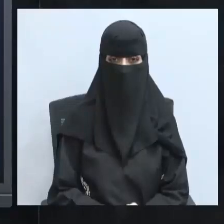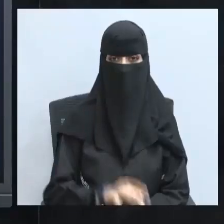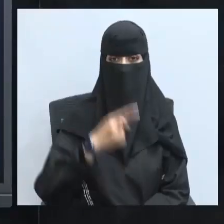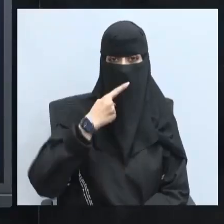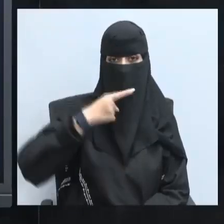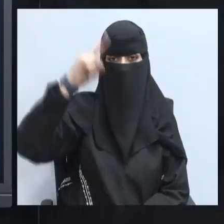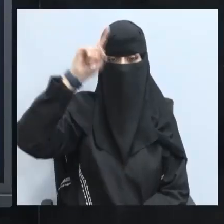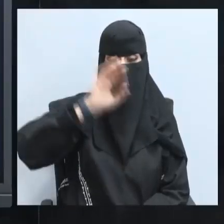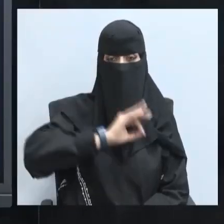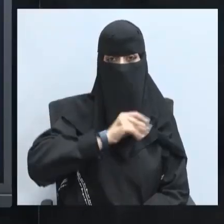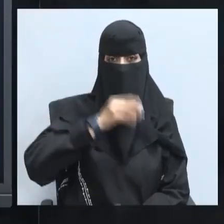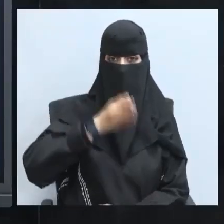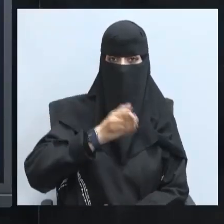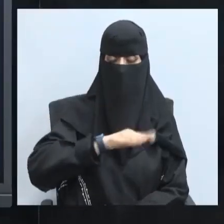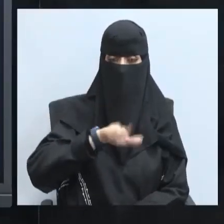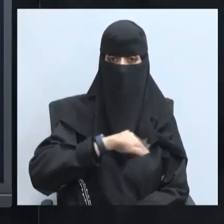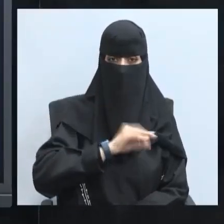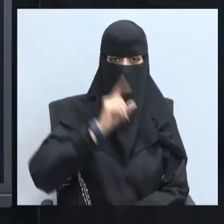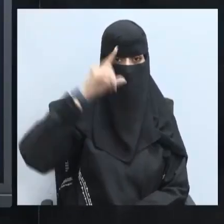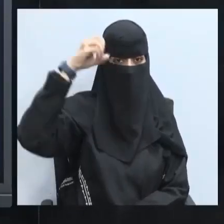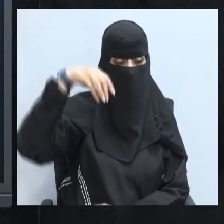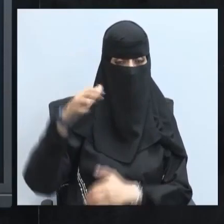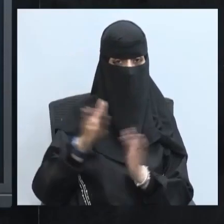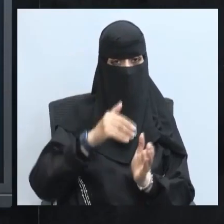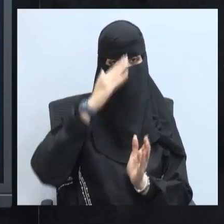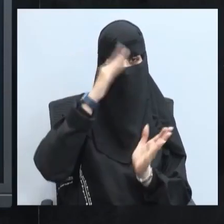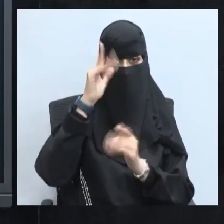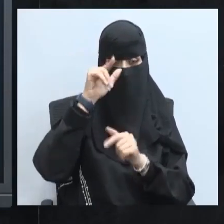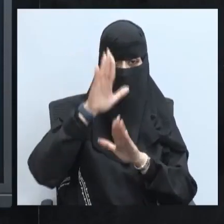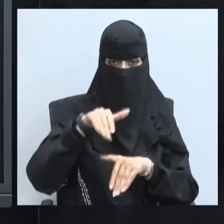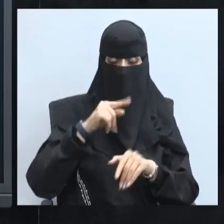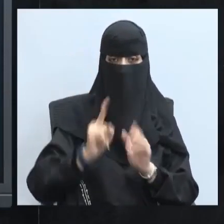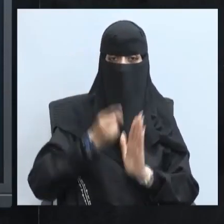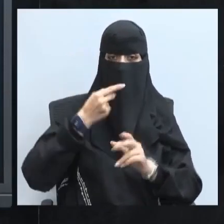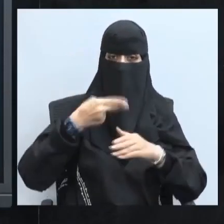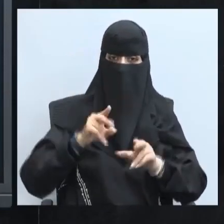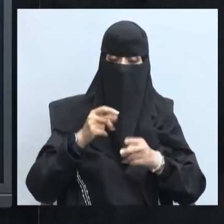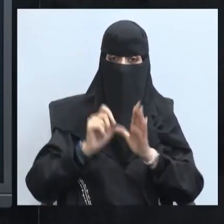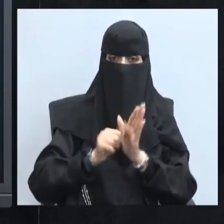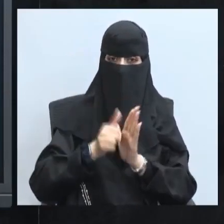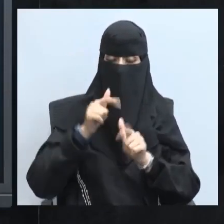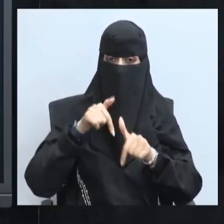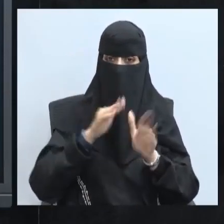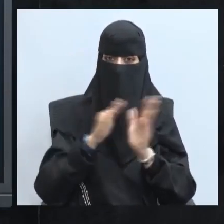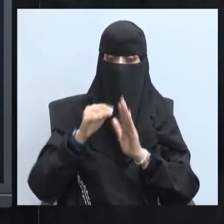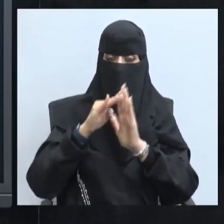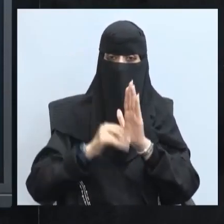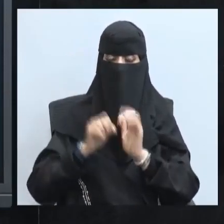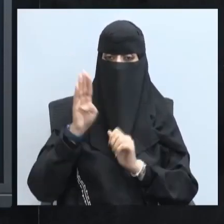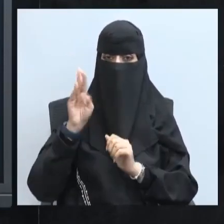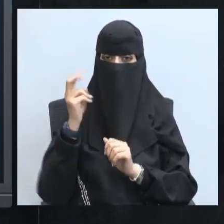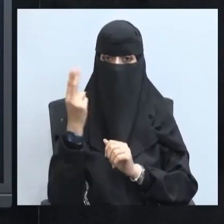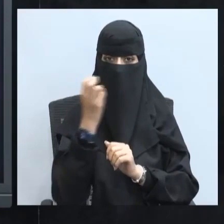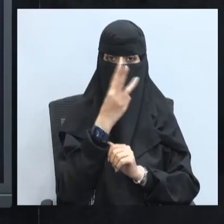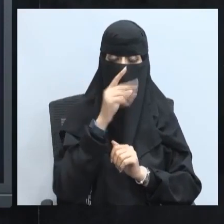بسم الله الرحمن الرحيم السلام عليكم ورحمه الله وبركاته اهلا وسهلا بكم في بدايه فصل دراسي جديد من منهج كيميا 2 3 معكم